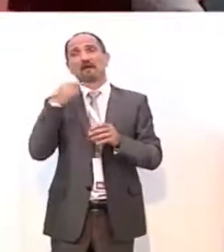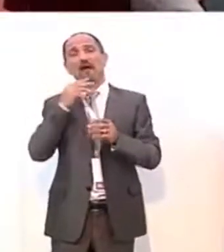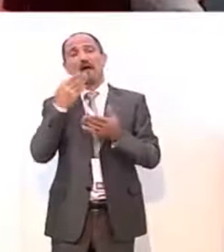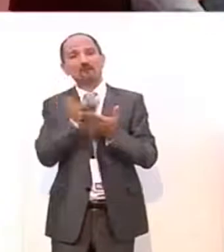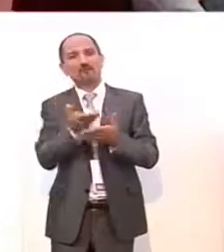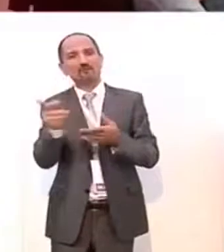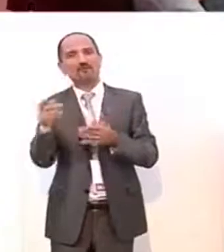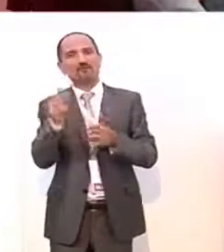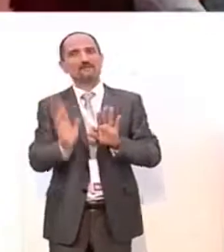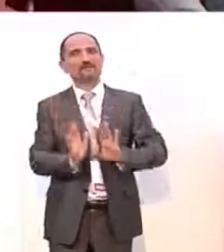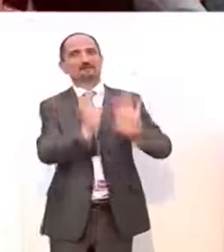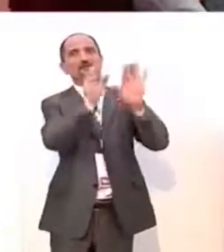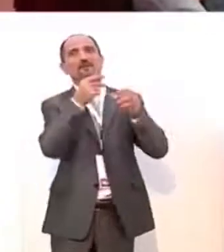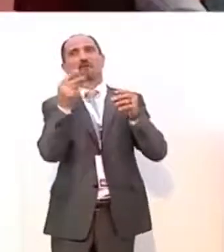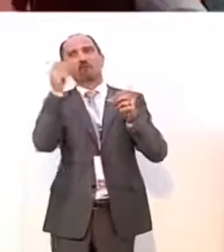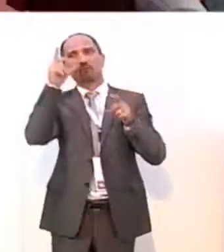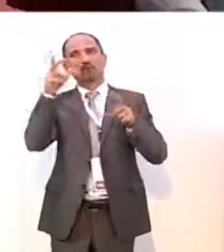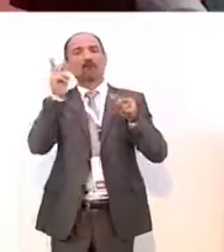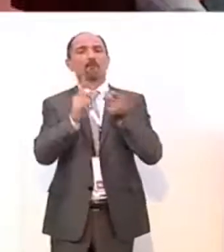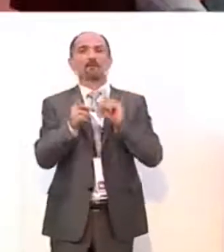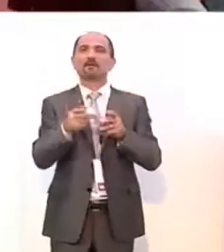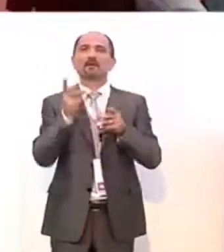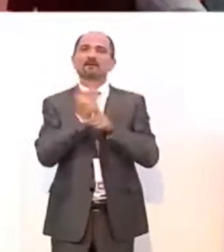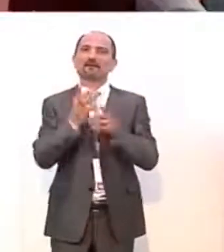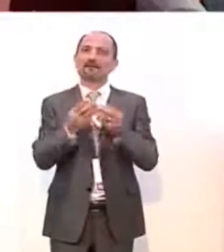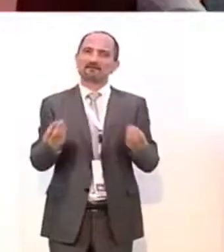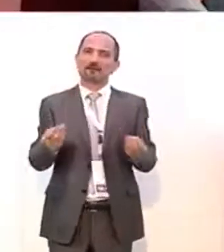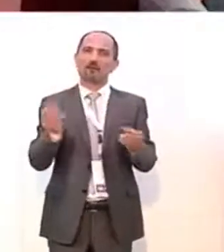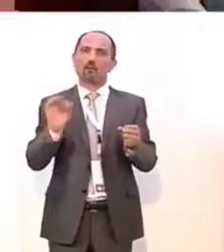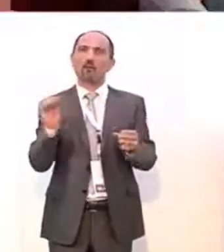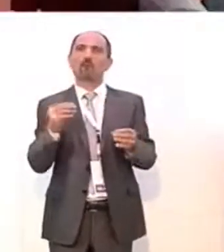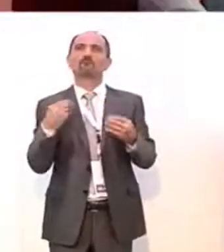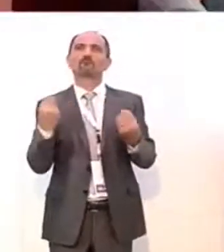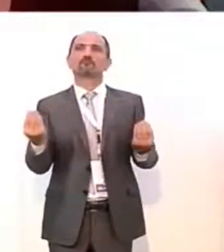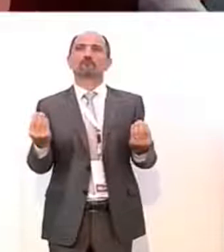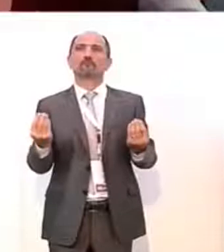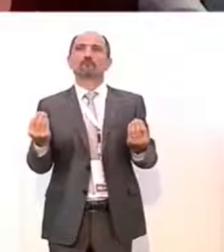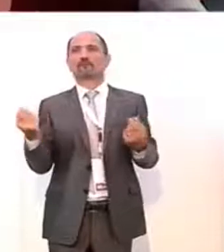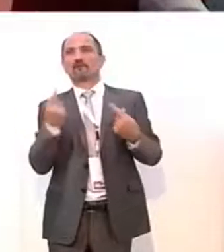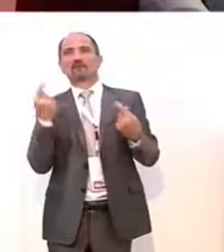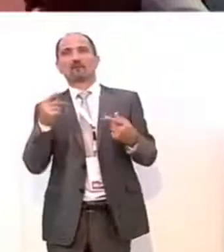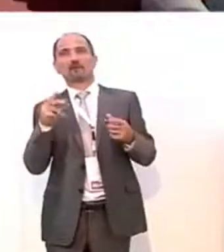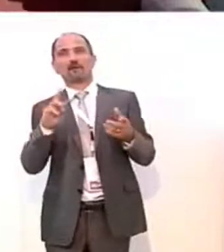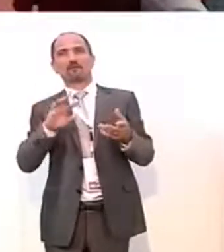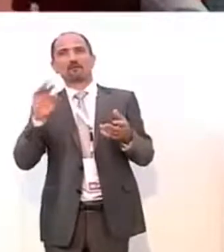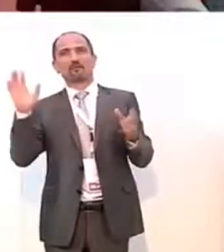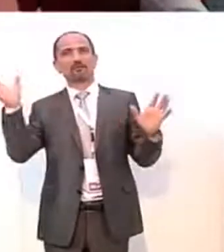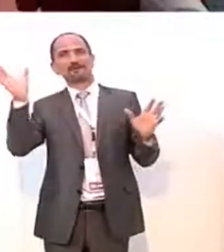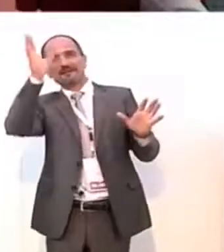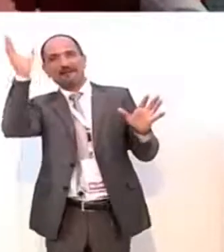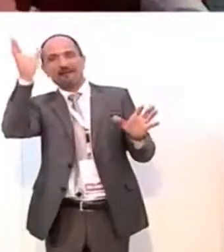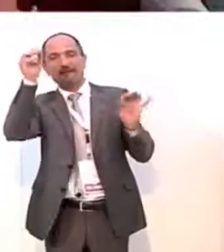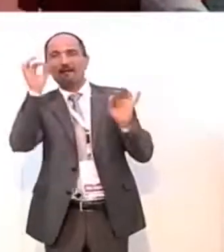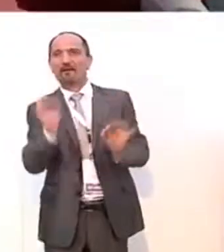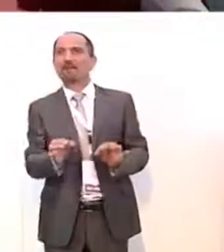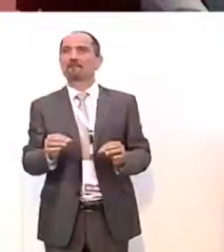questa spallata culturale, politica che ci deve essere, oppure per esempio da un altro tema che